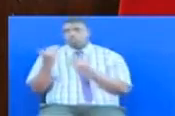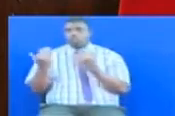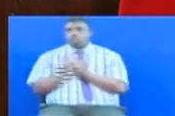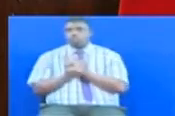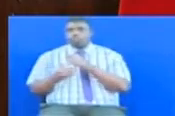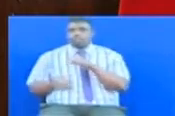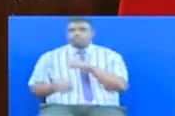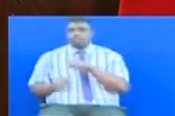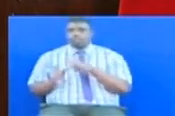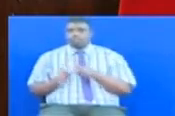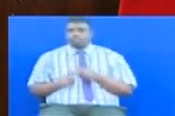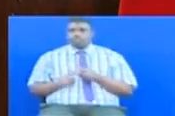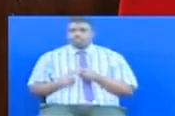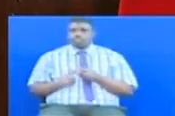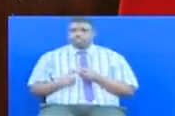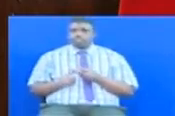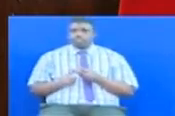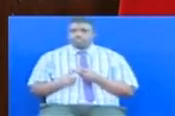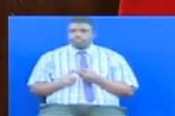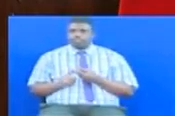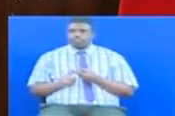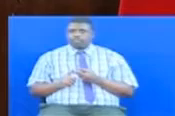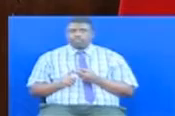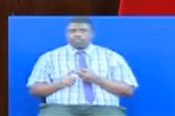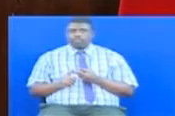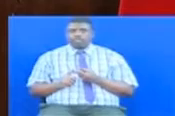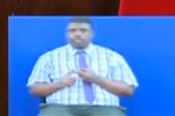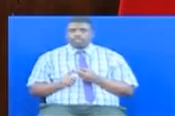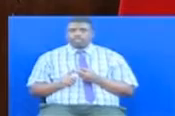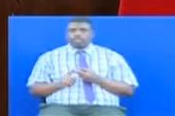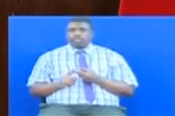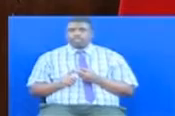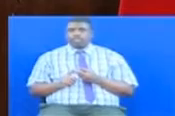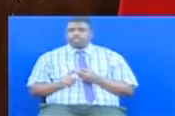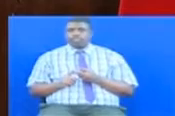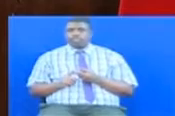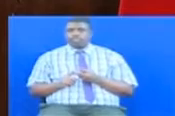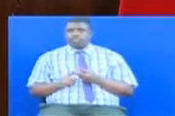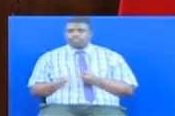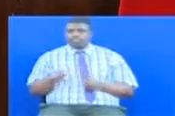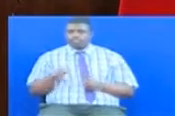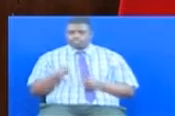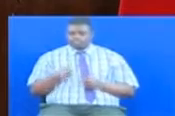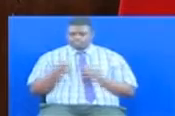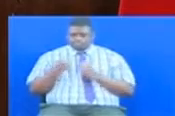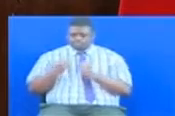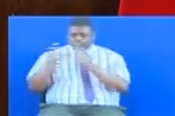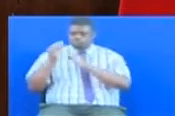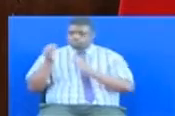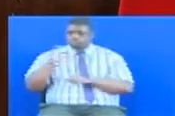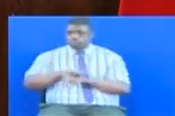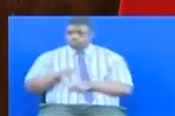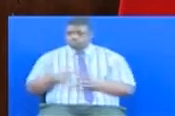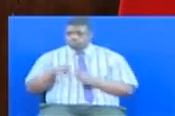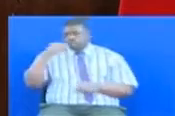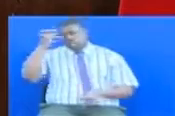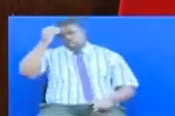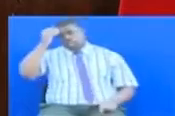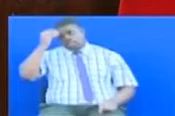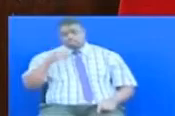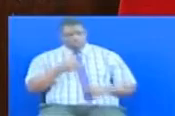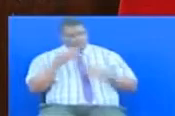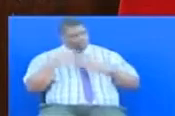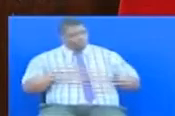na ushawishi wa rushwa. Lakini vile vile inaimarisha miundombinu katika sekta mbalimbali ikiwemo elimu, afya na nini. Haya